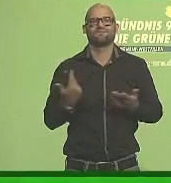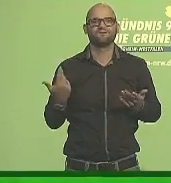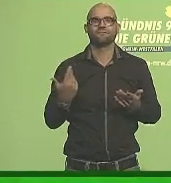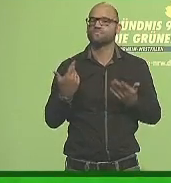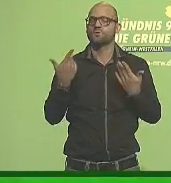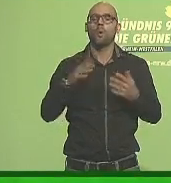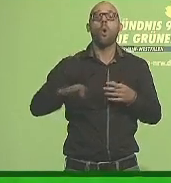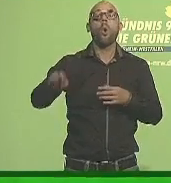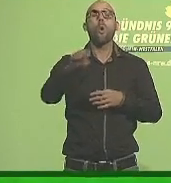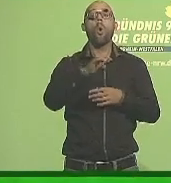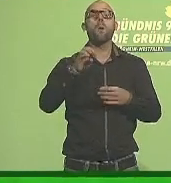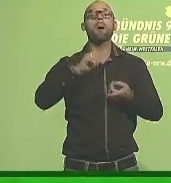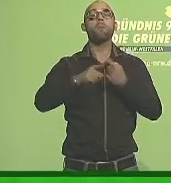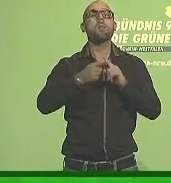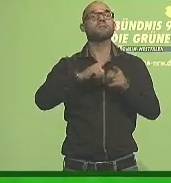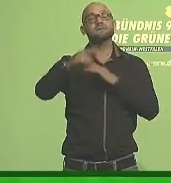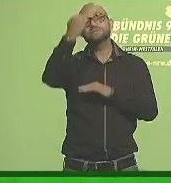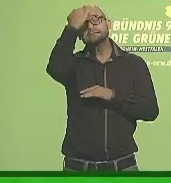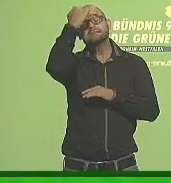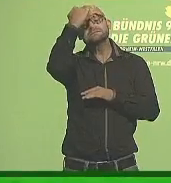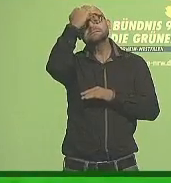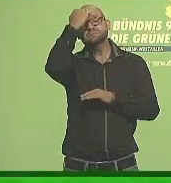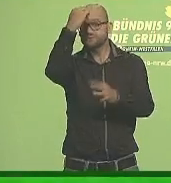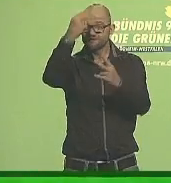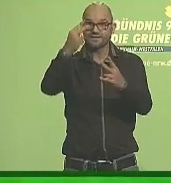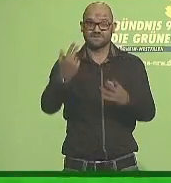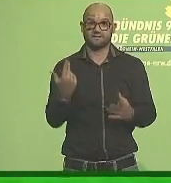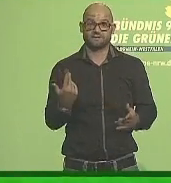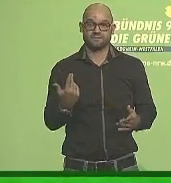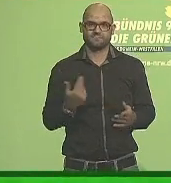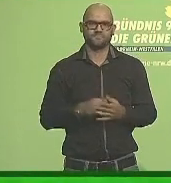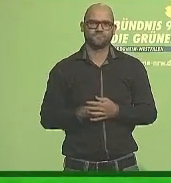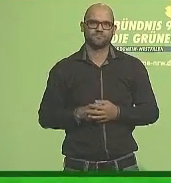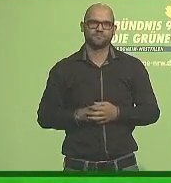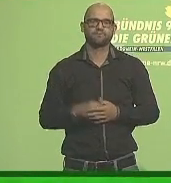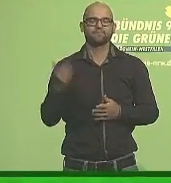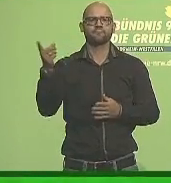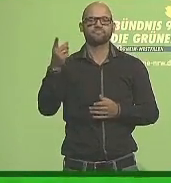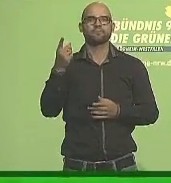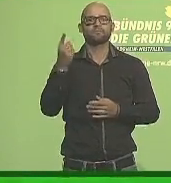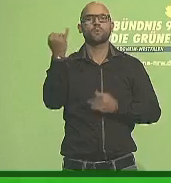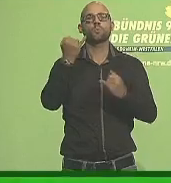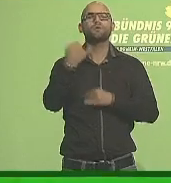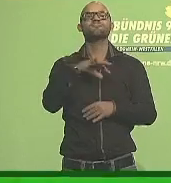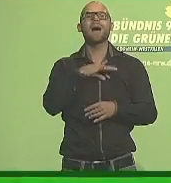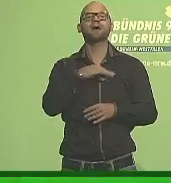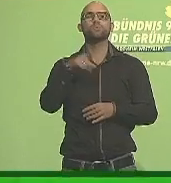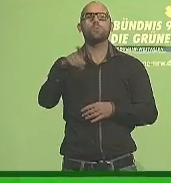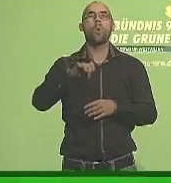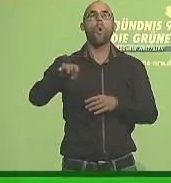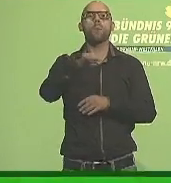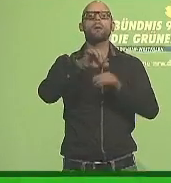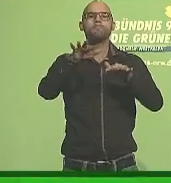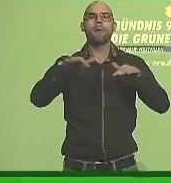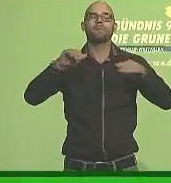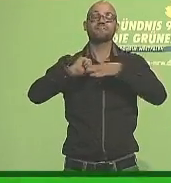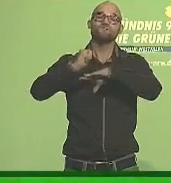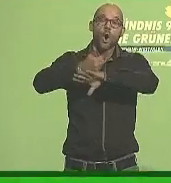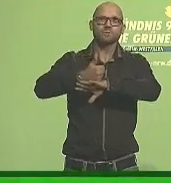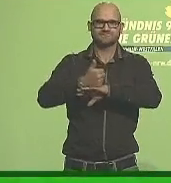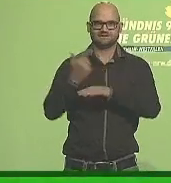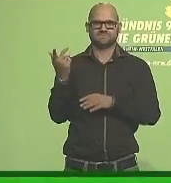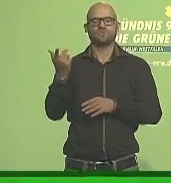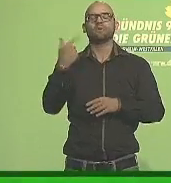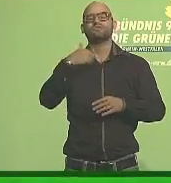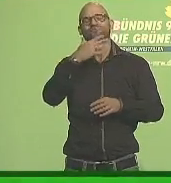der Europapolitik ja auch eine gute Eigenschaft. Sie ist Vorsitzende der Grünen Fraktion im Europaparlament und wir freuen